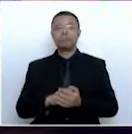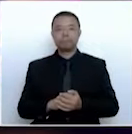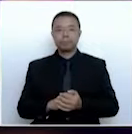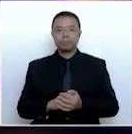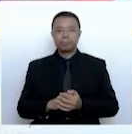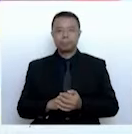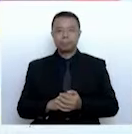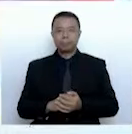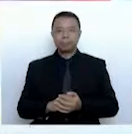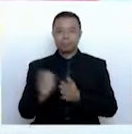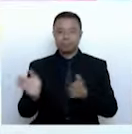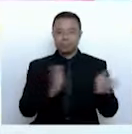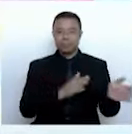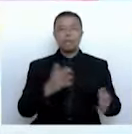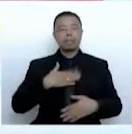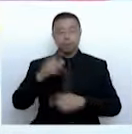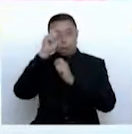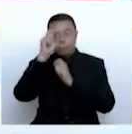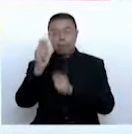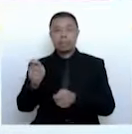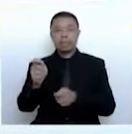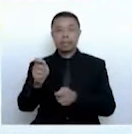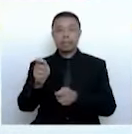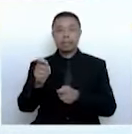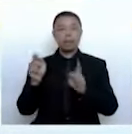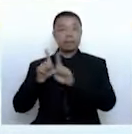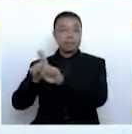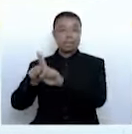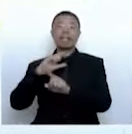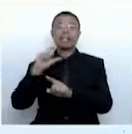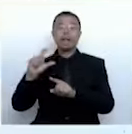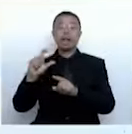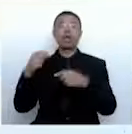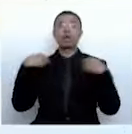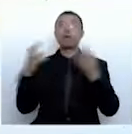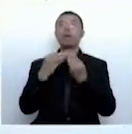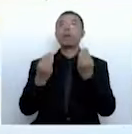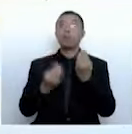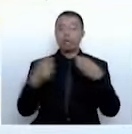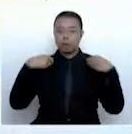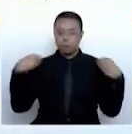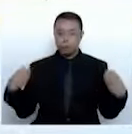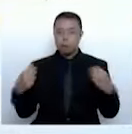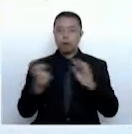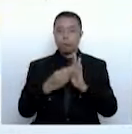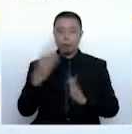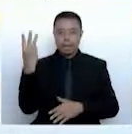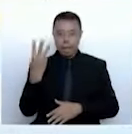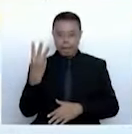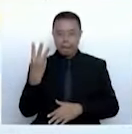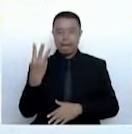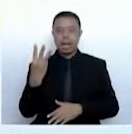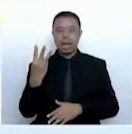MT. Yang saya hormati pasangan calon gubernur dan wakil gubernur nomor urut